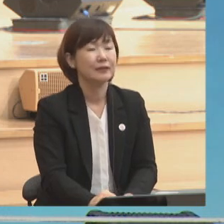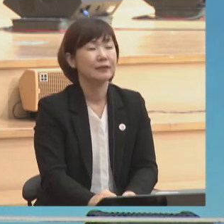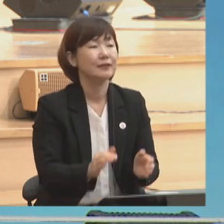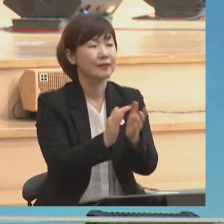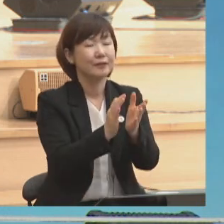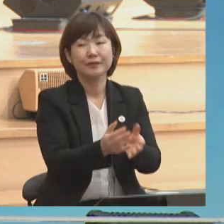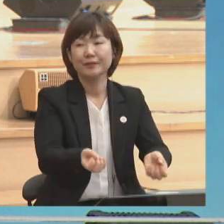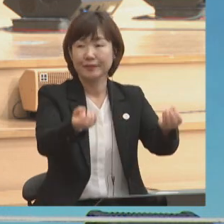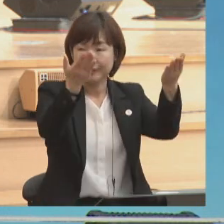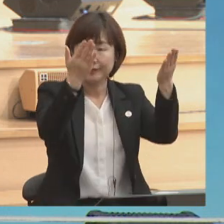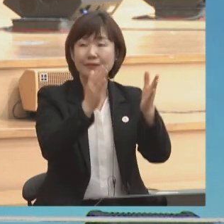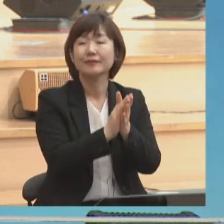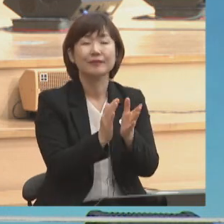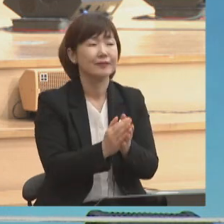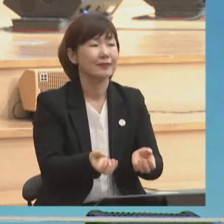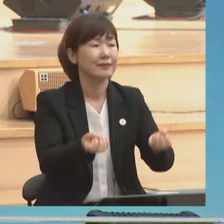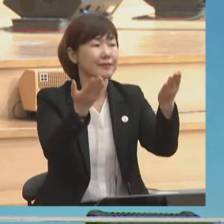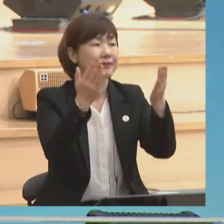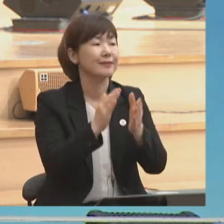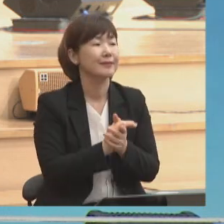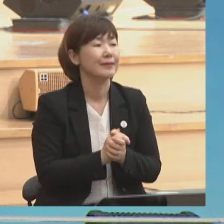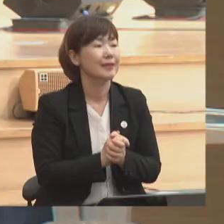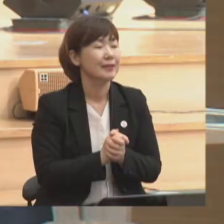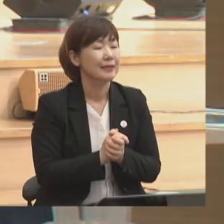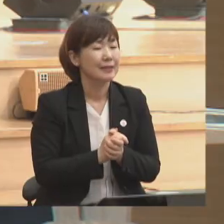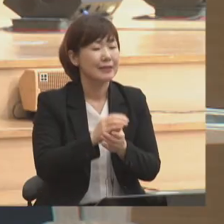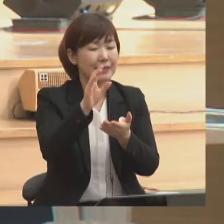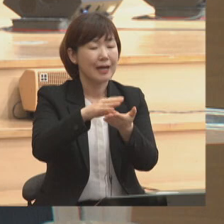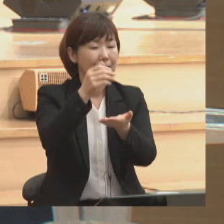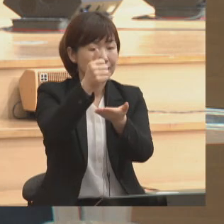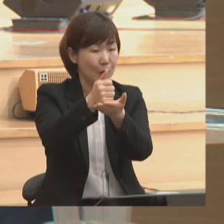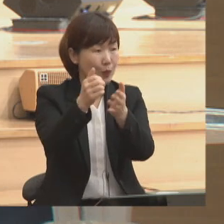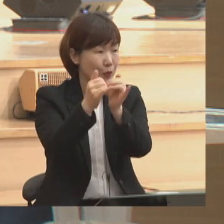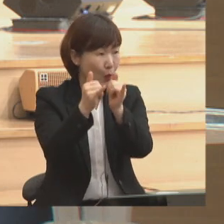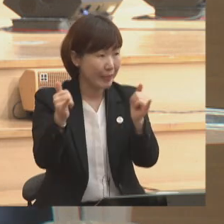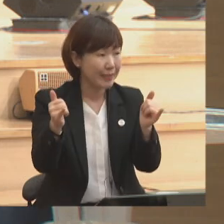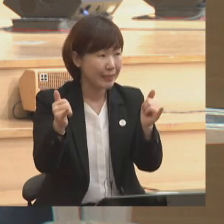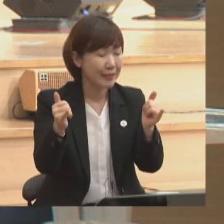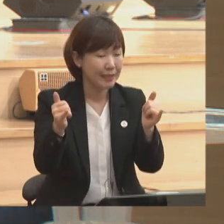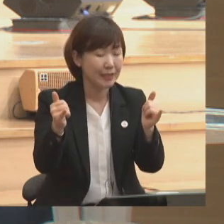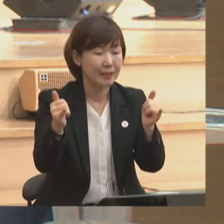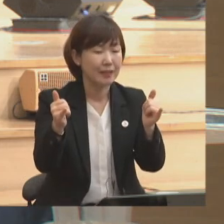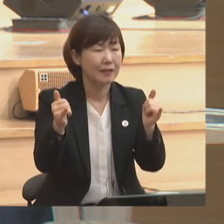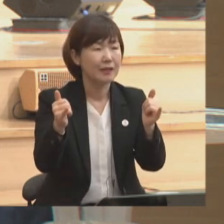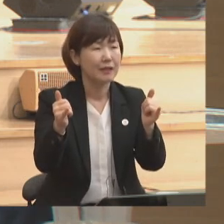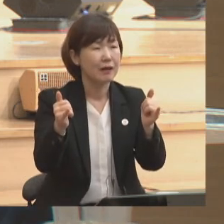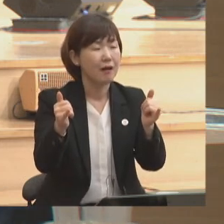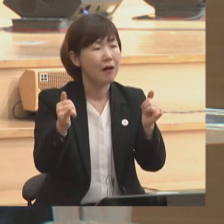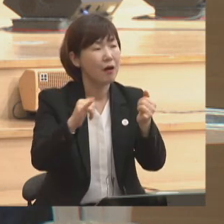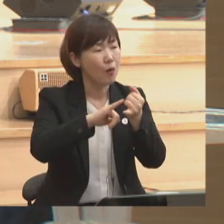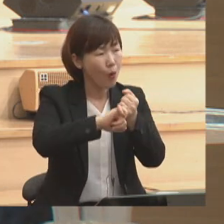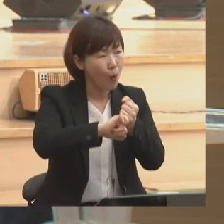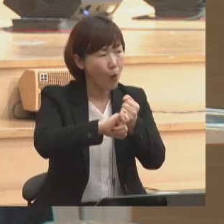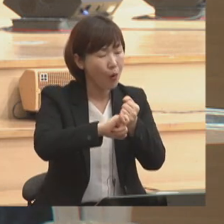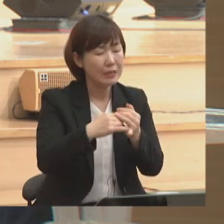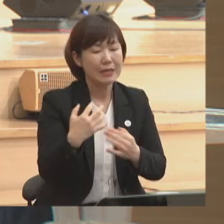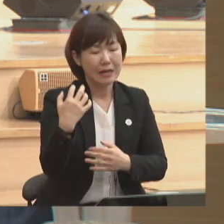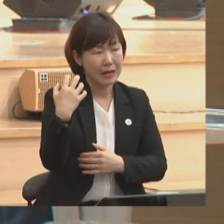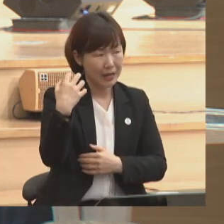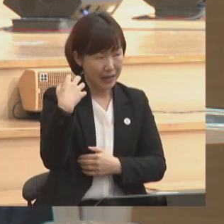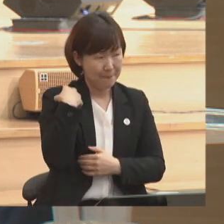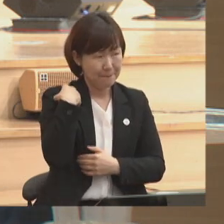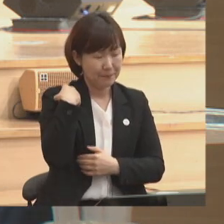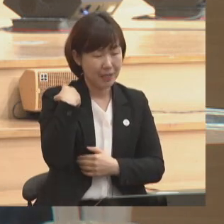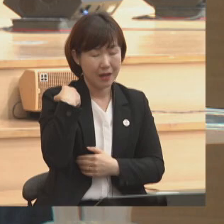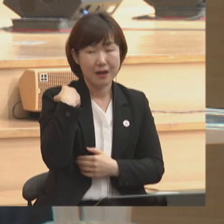할렐루야. 아멘. 할렐루야. 아멘. 여러분, 그리스도인들이 마땅히 감당해야 될 사명 중에